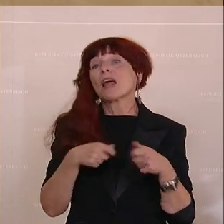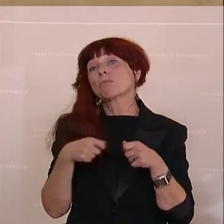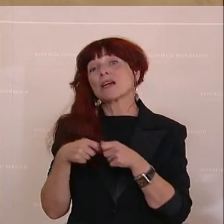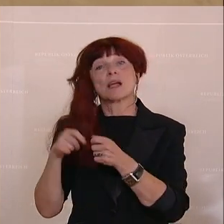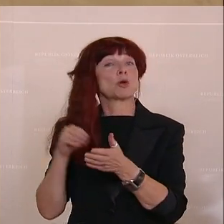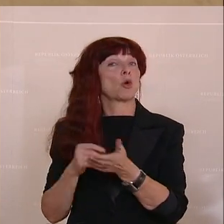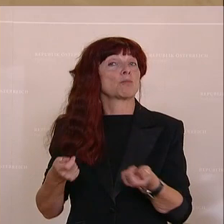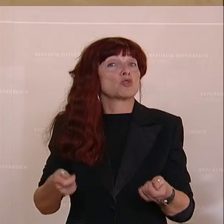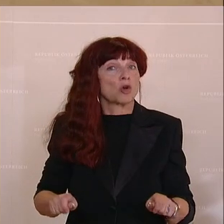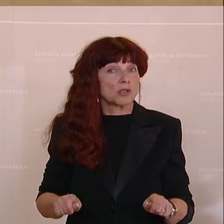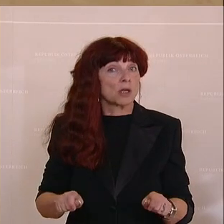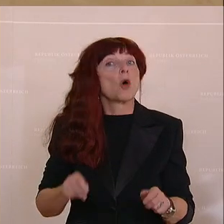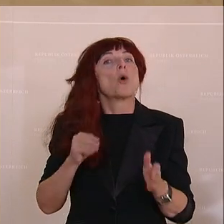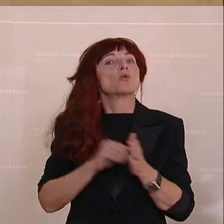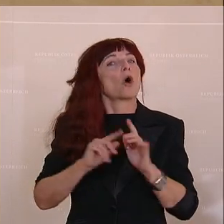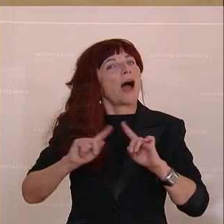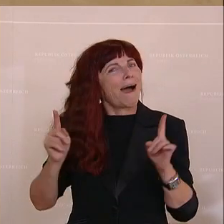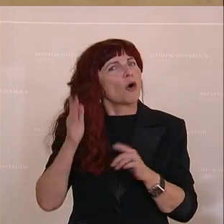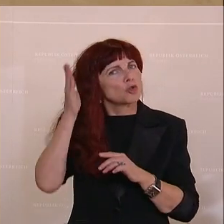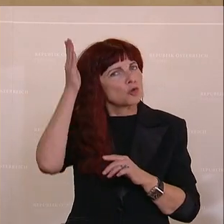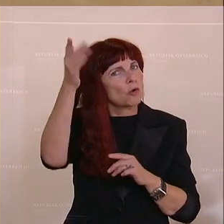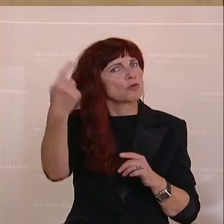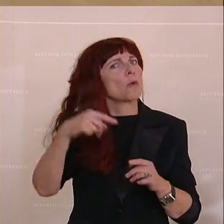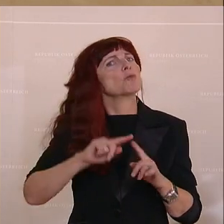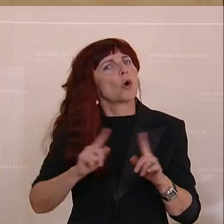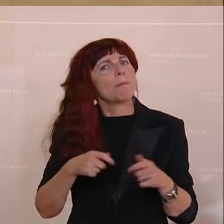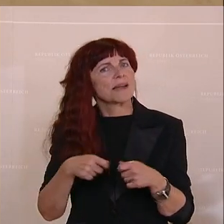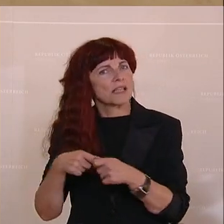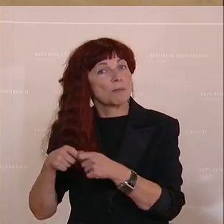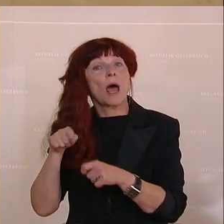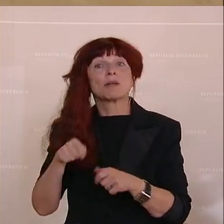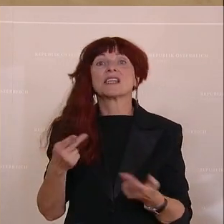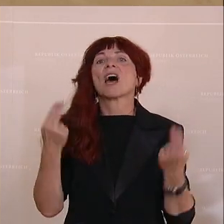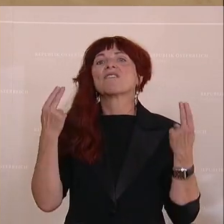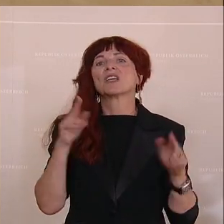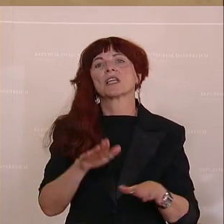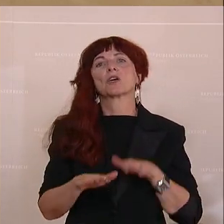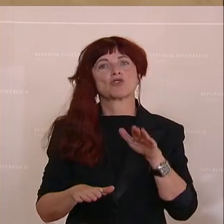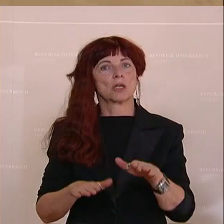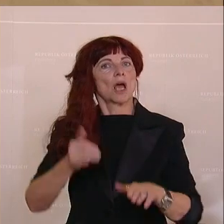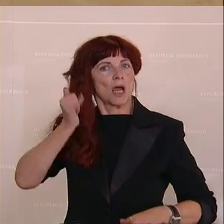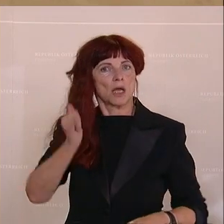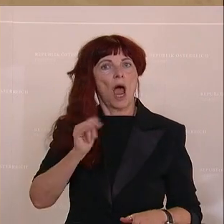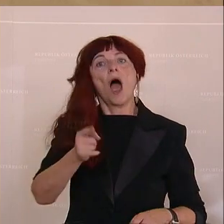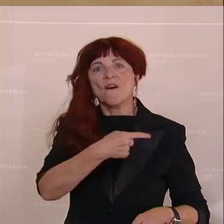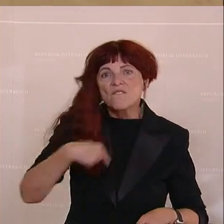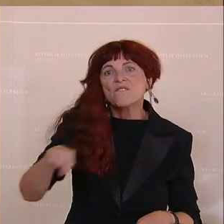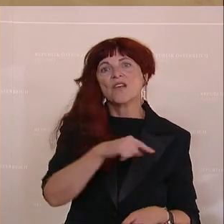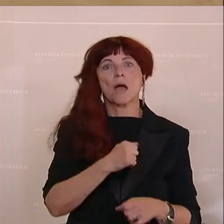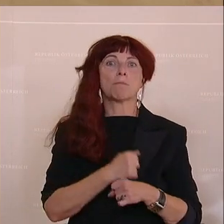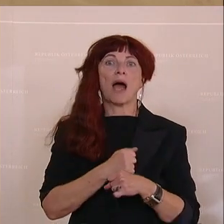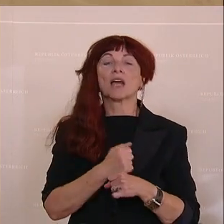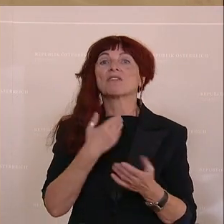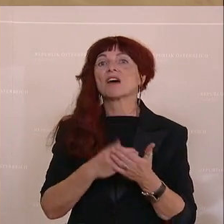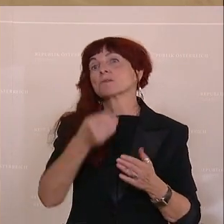es wird auch weitere Maßnahmen noch geben künftig hin, aber das ist ein wesentlicher, wichtiger Schritt. Ja, wir tun unser